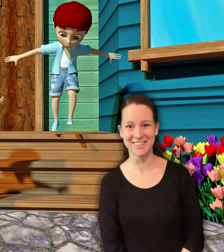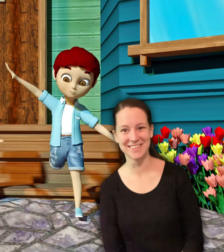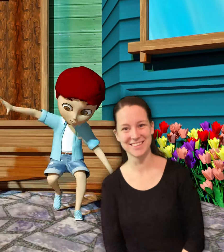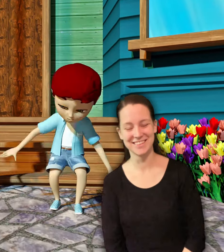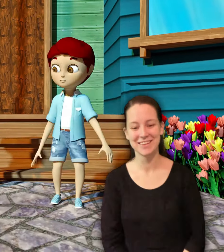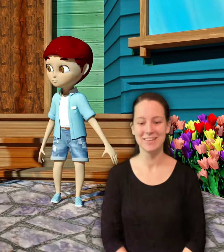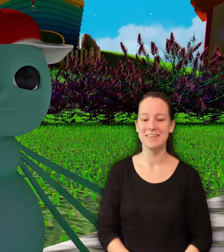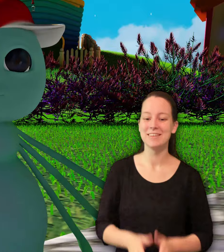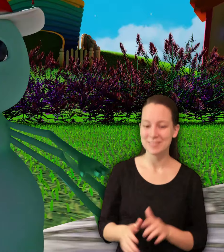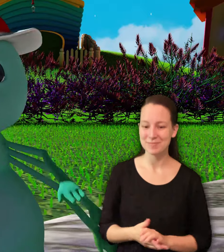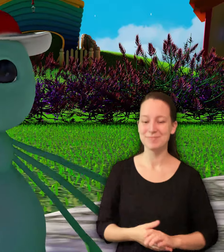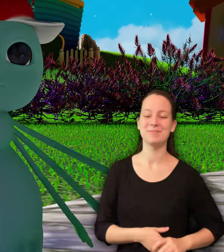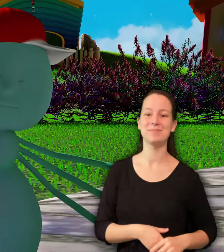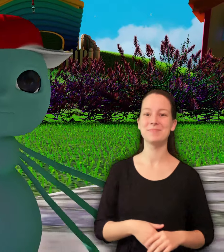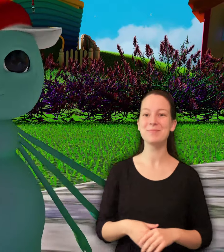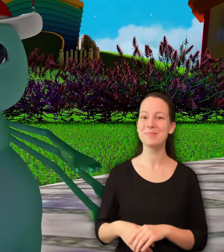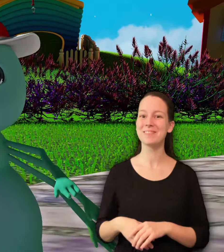た